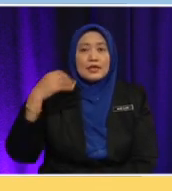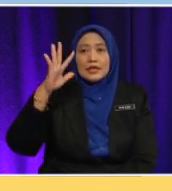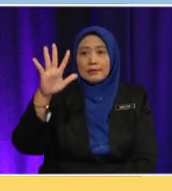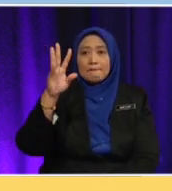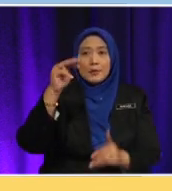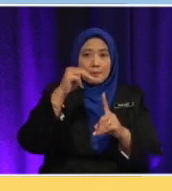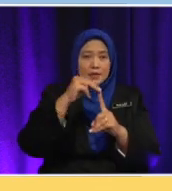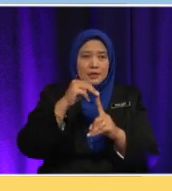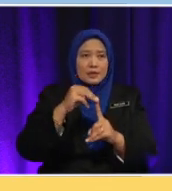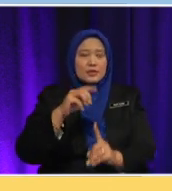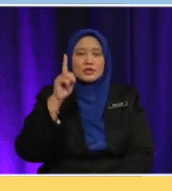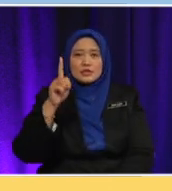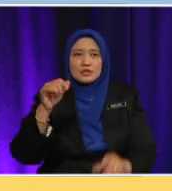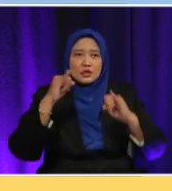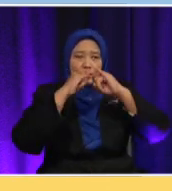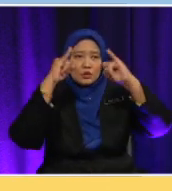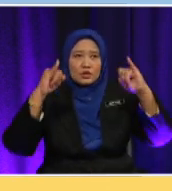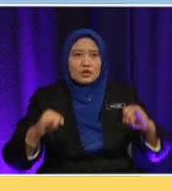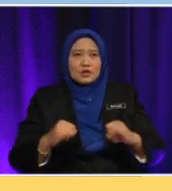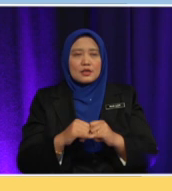dibagi 1 liter